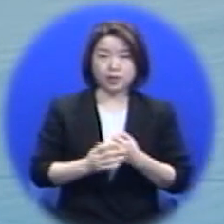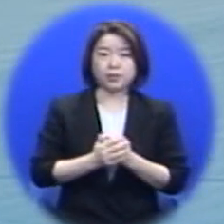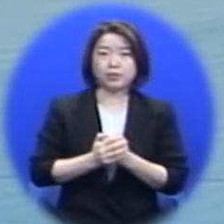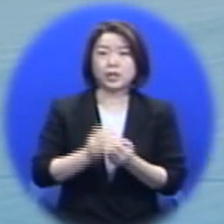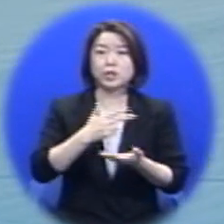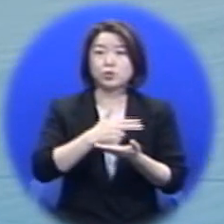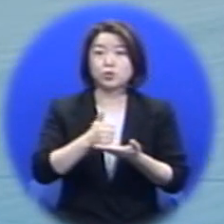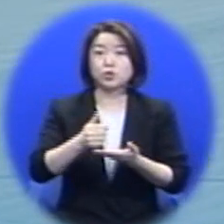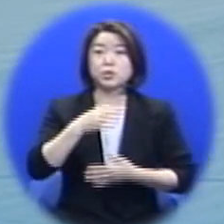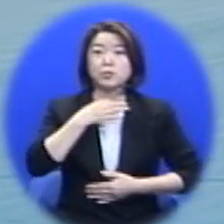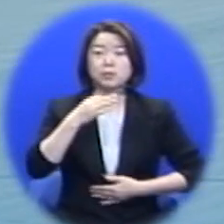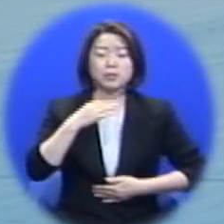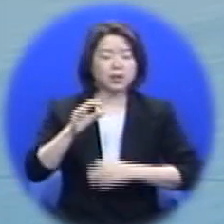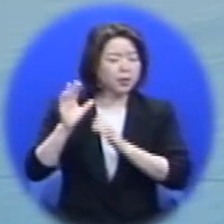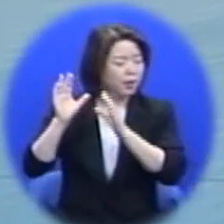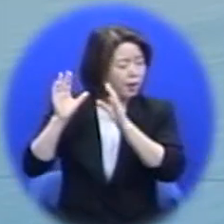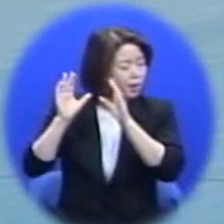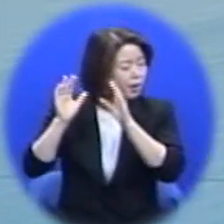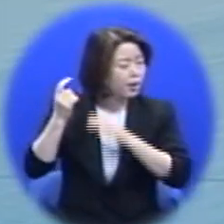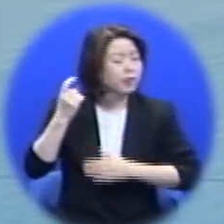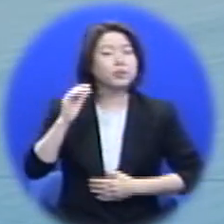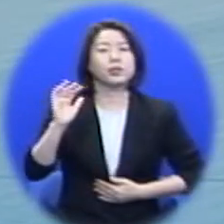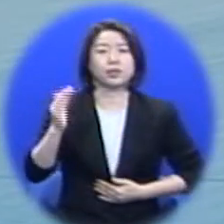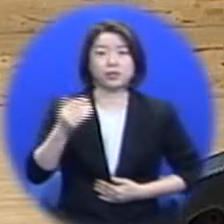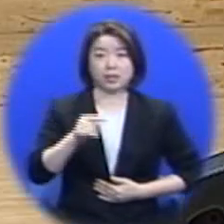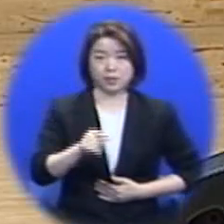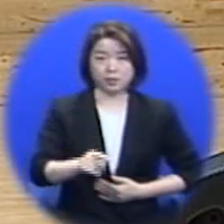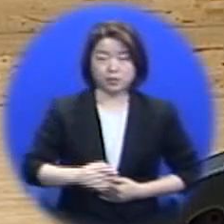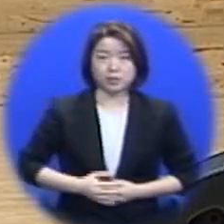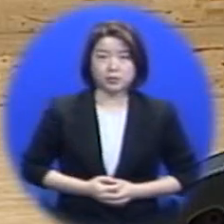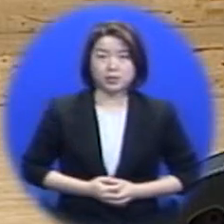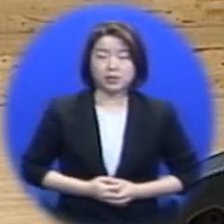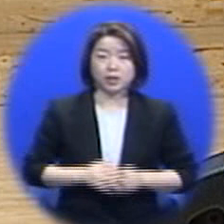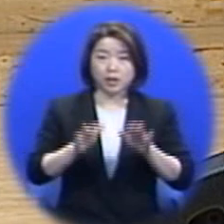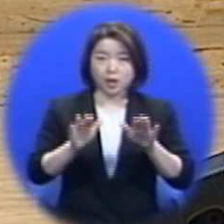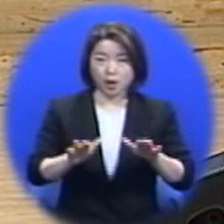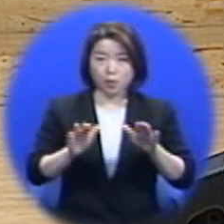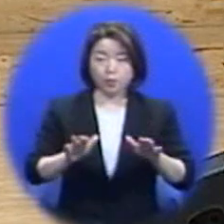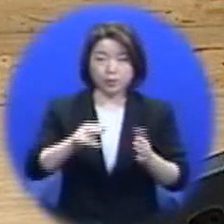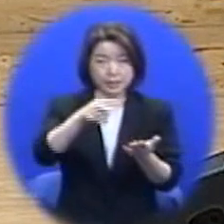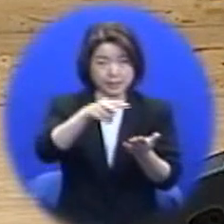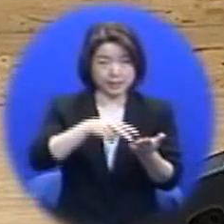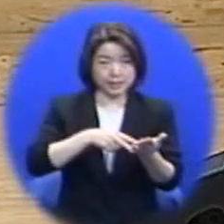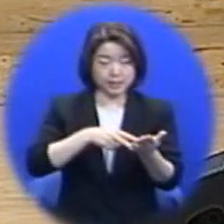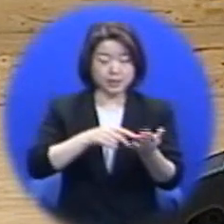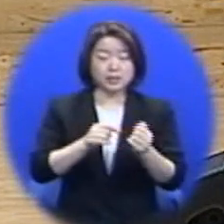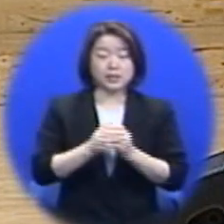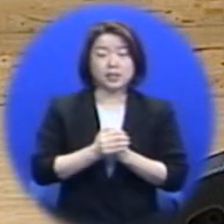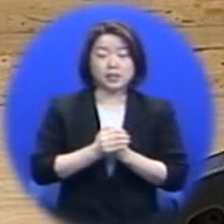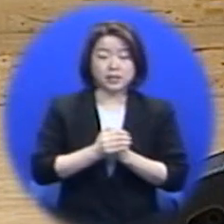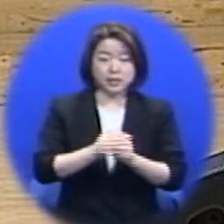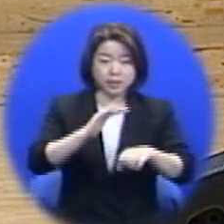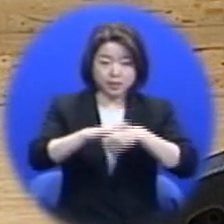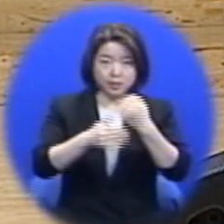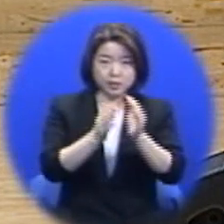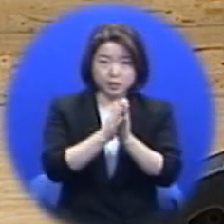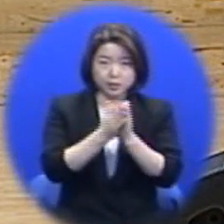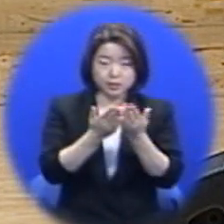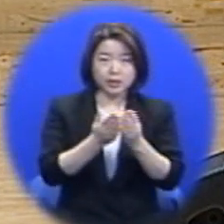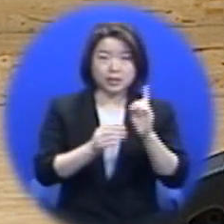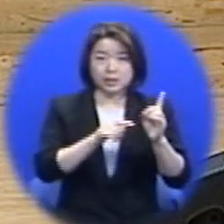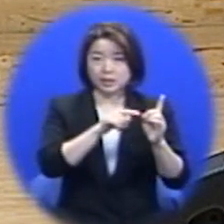주님의 음성을 귀 기울여 들어야 한다는 것입니다. 오늘 읽은 이 에베소서 2장 1절에서 7절